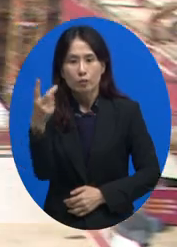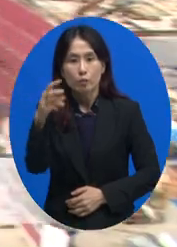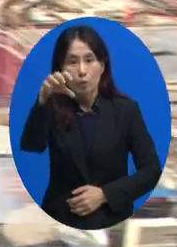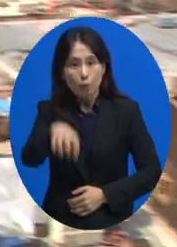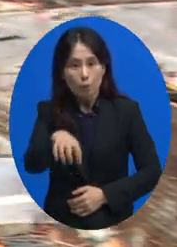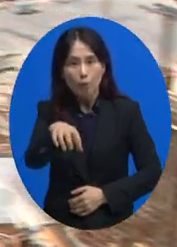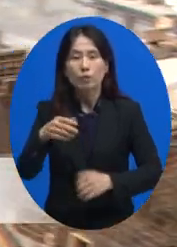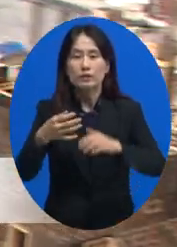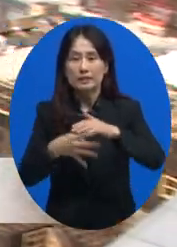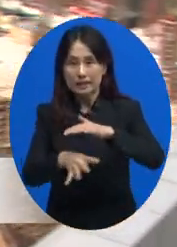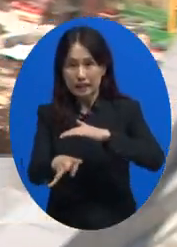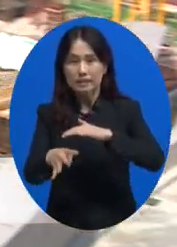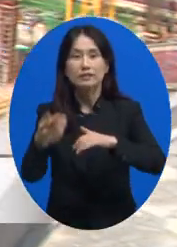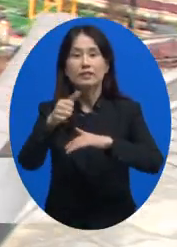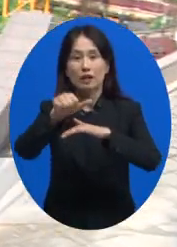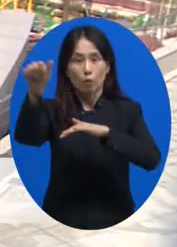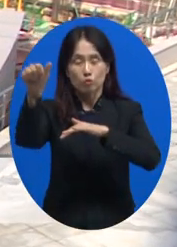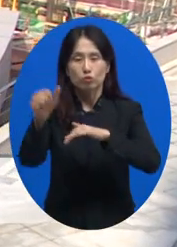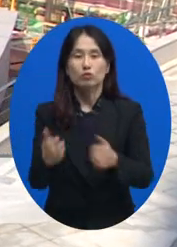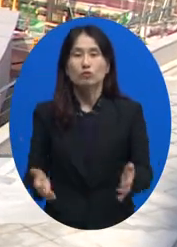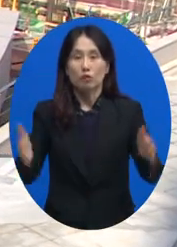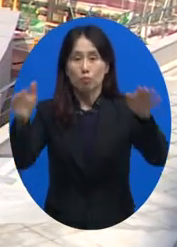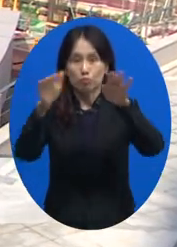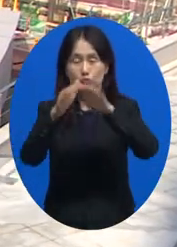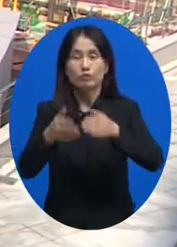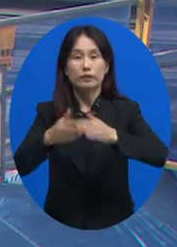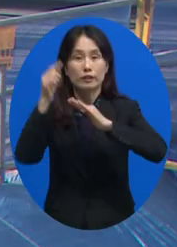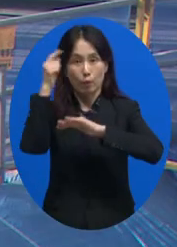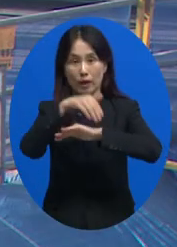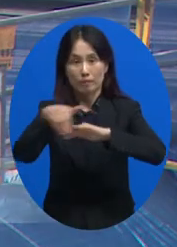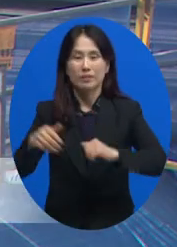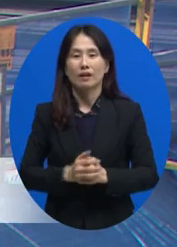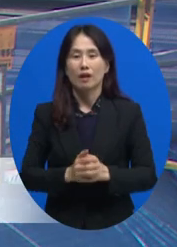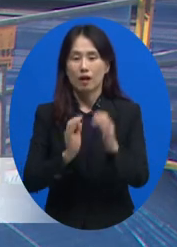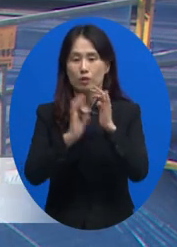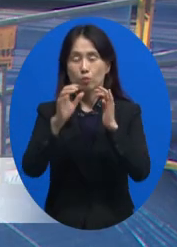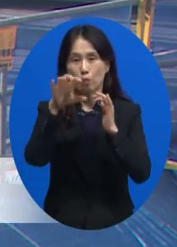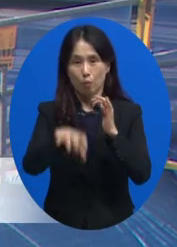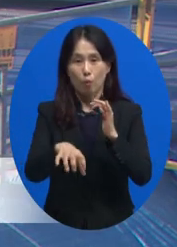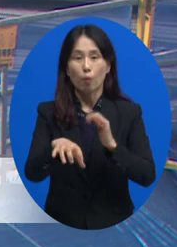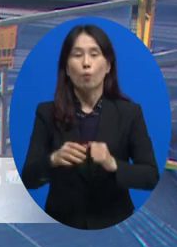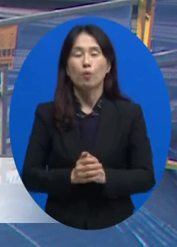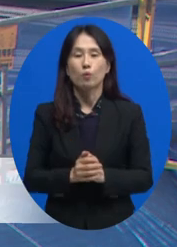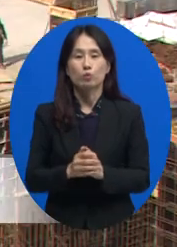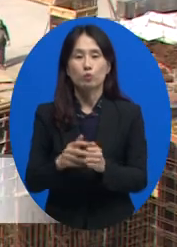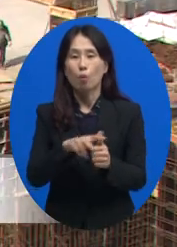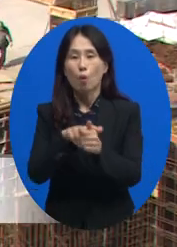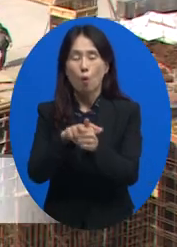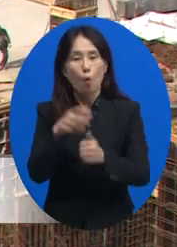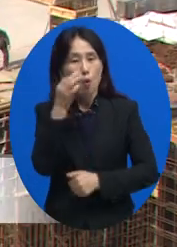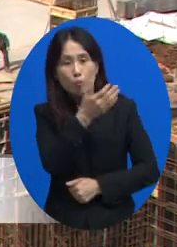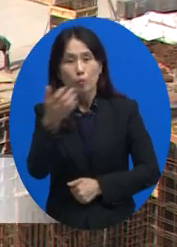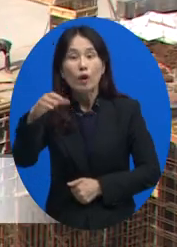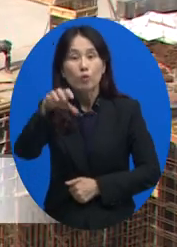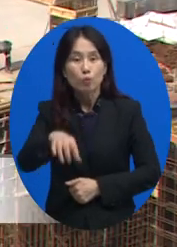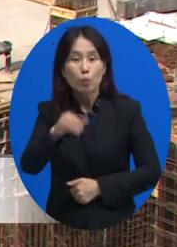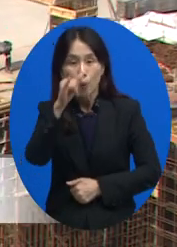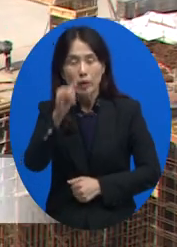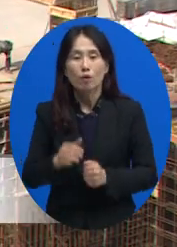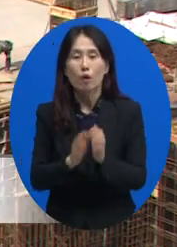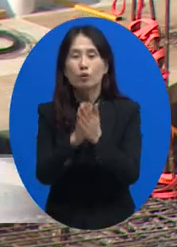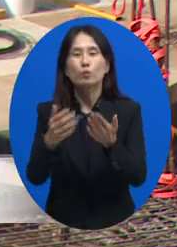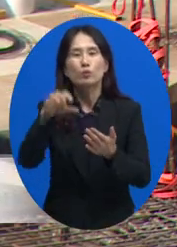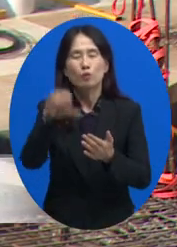경기 융합타운에 지하 4층, 지상 5층 규모로 지어집니다. 토론할 수 있는 공론회장과 전시 문화공간도 구성해